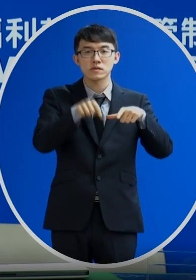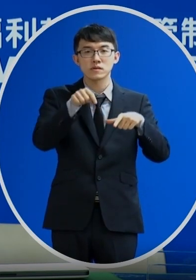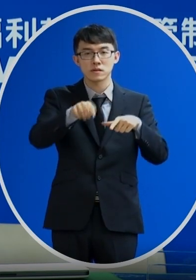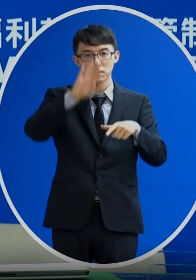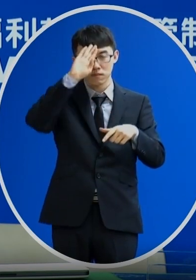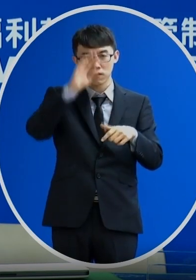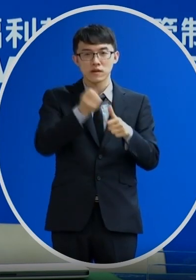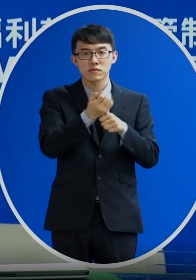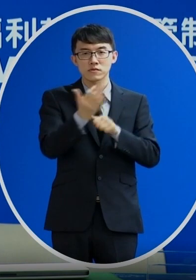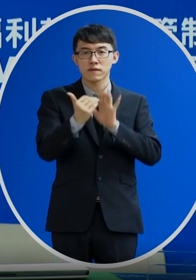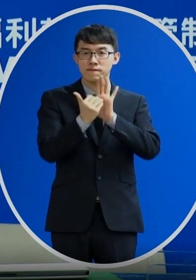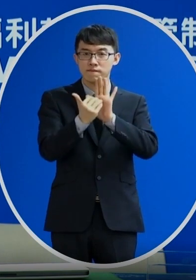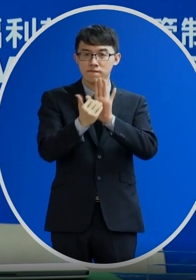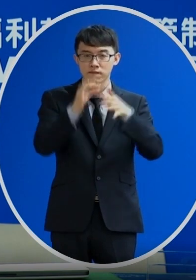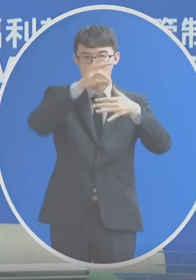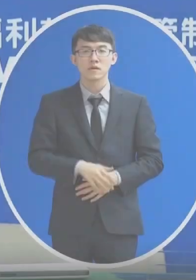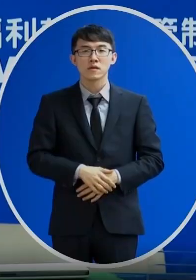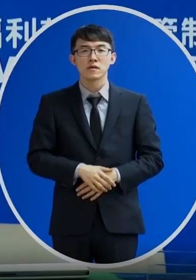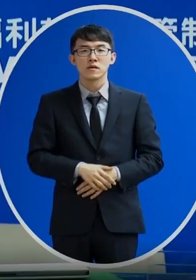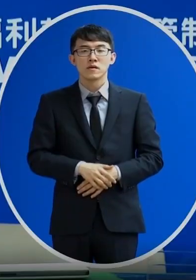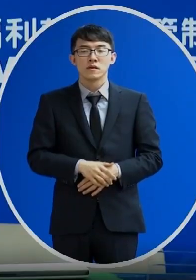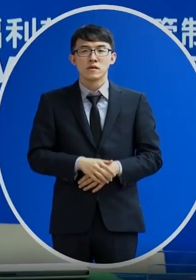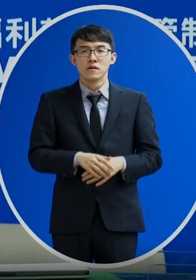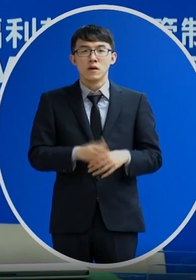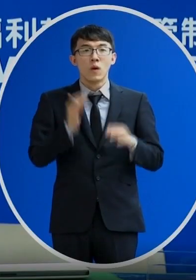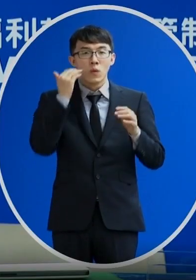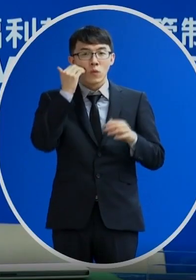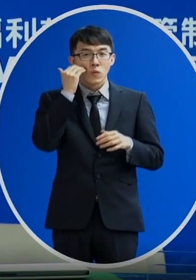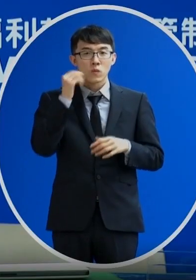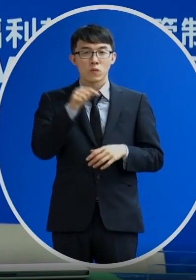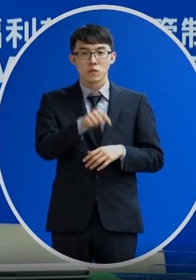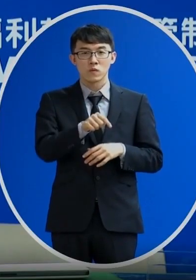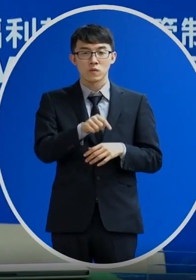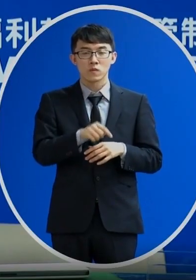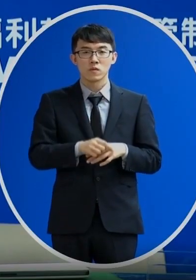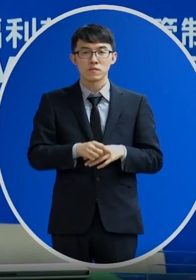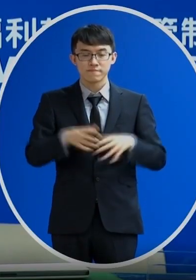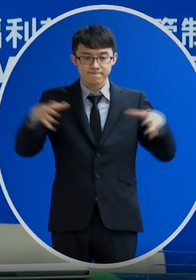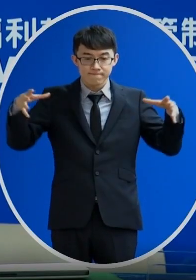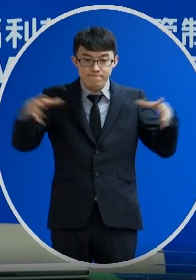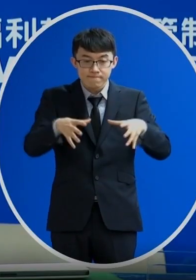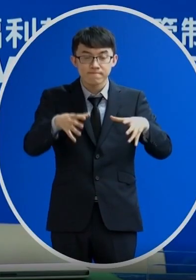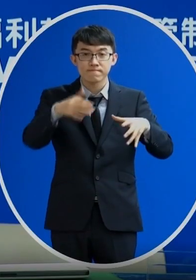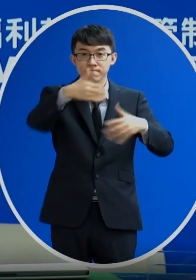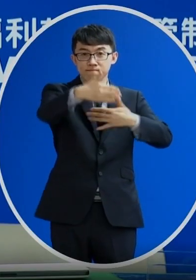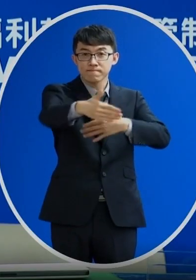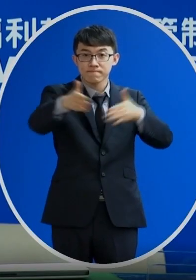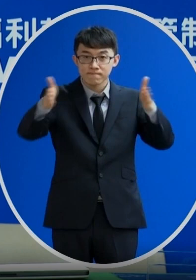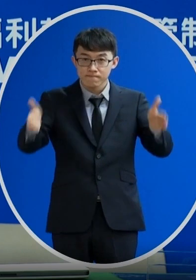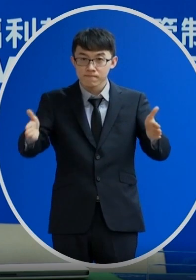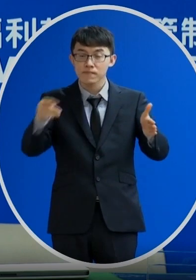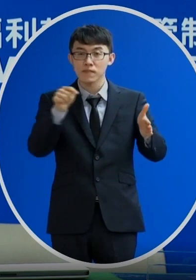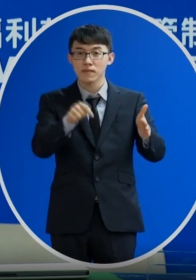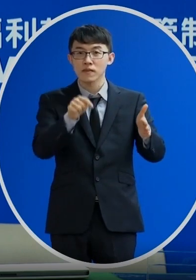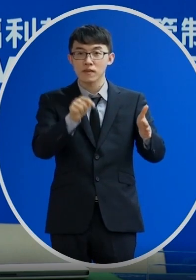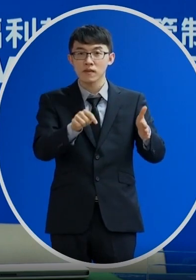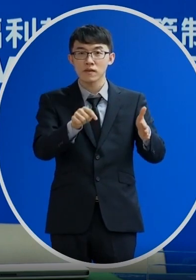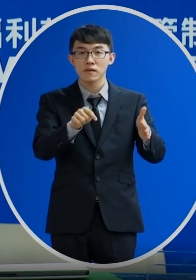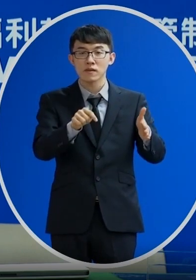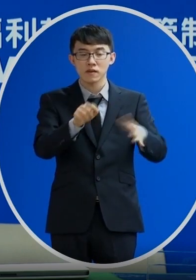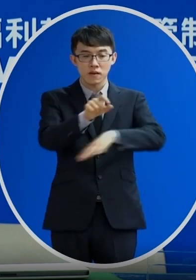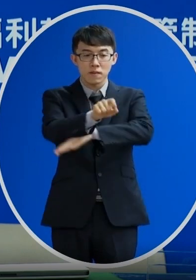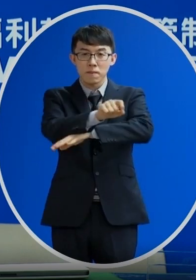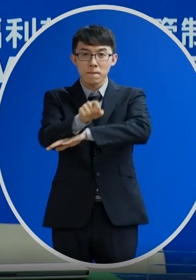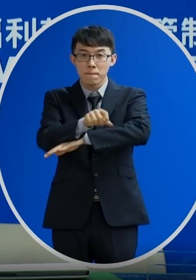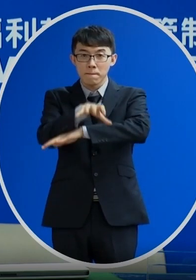疫情的持续因应指引来进行。就是说如果他同一空间的这个的办